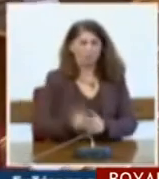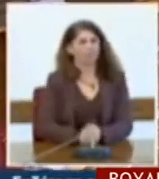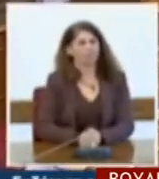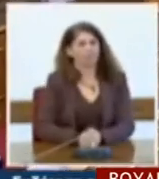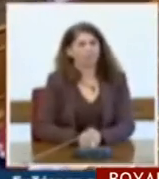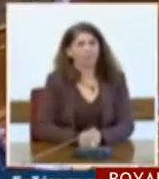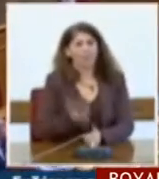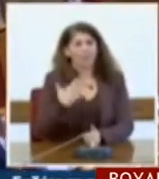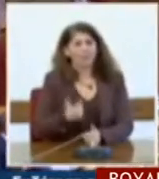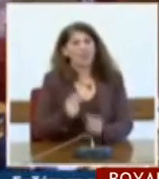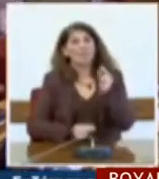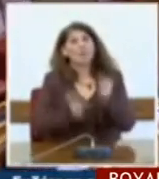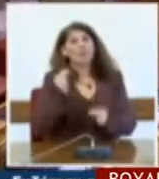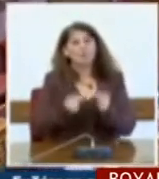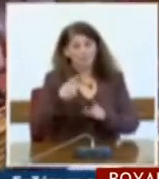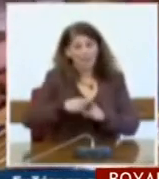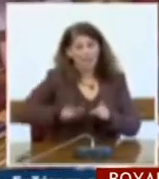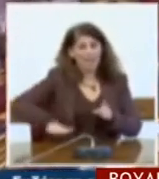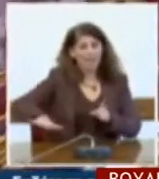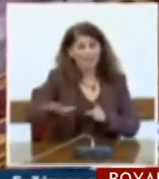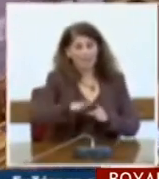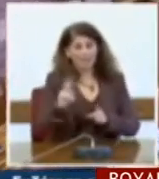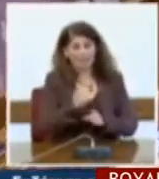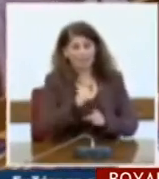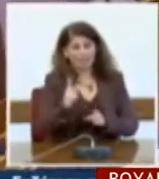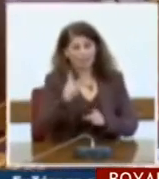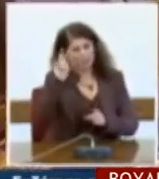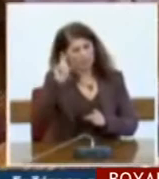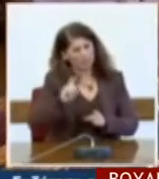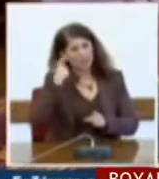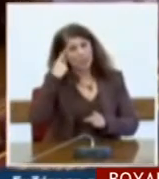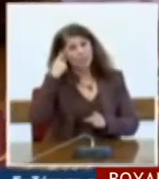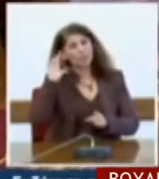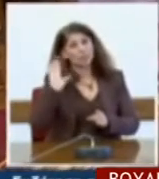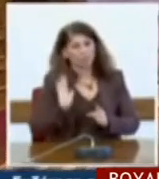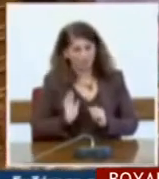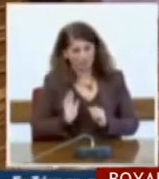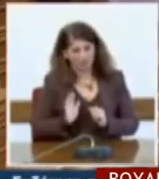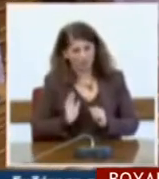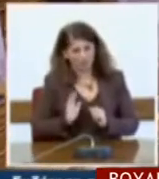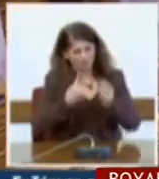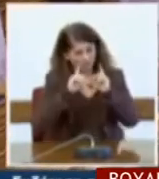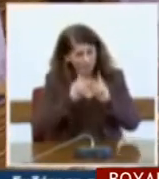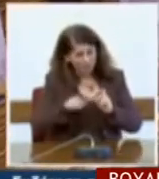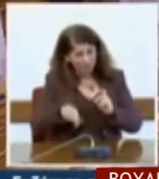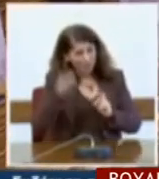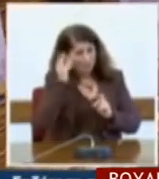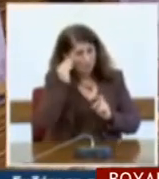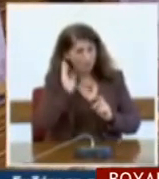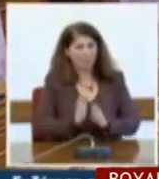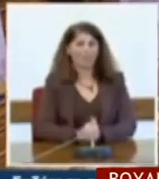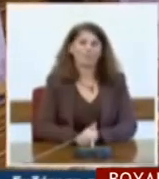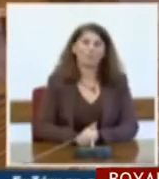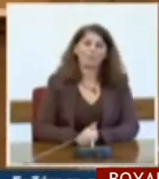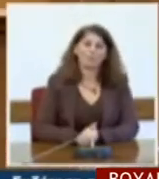υπάρχει ένα ελάττωμα σε αυτή την ελληνική κοινωνία που ίσως να μην το γνωρίζατε, αναγκαστήκατε να το μάθετε. Ότι